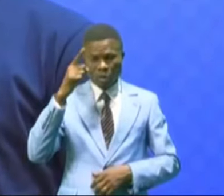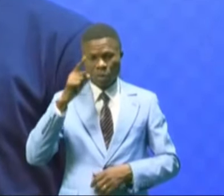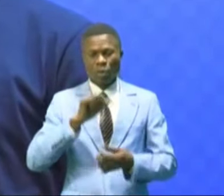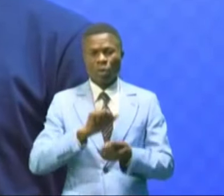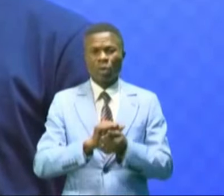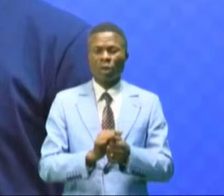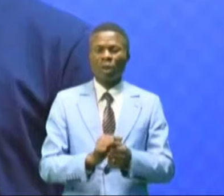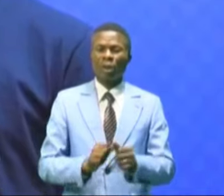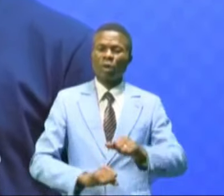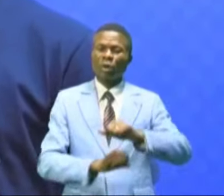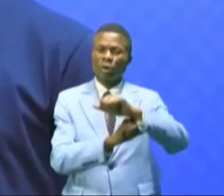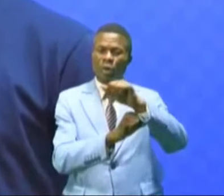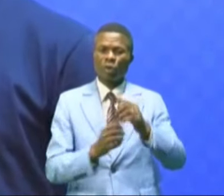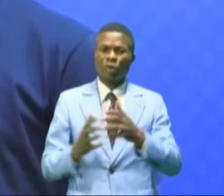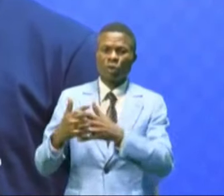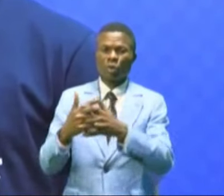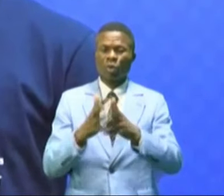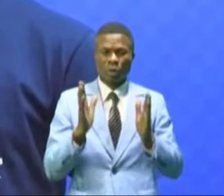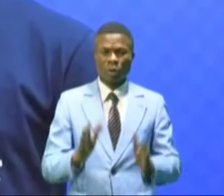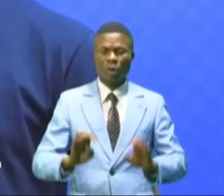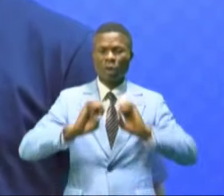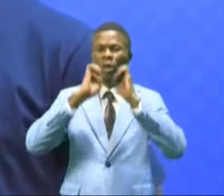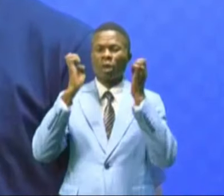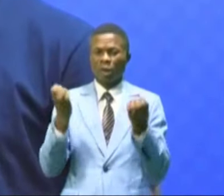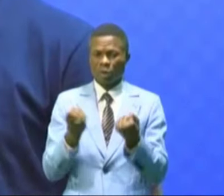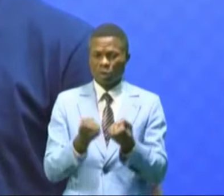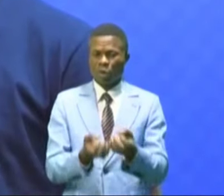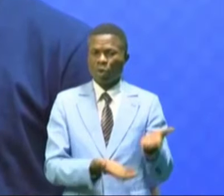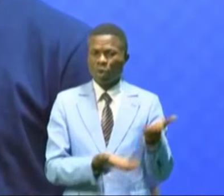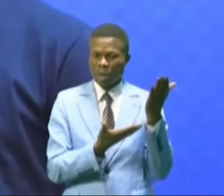l'une des compagnies américaines. C'est une compagnie publique